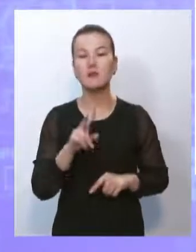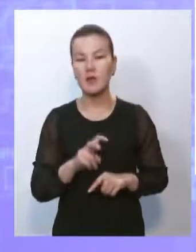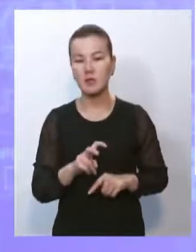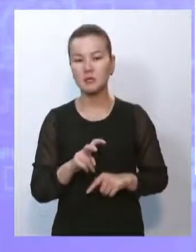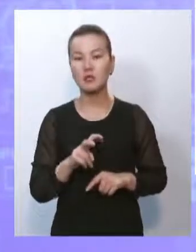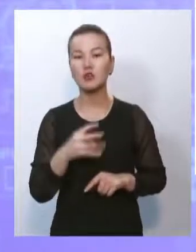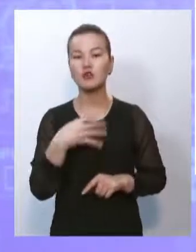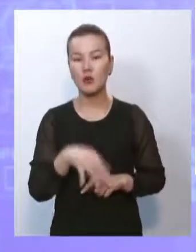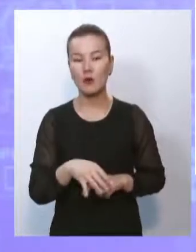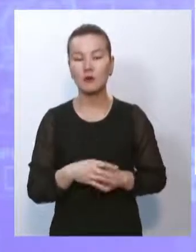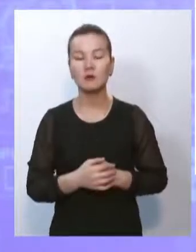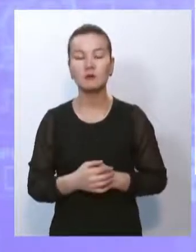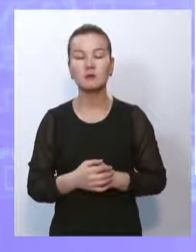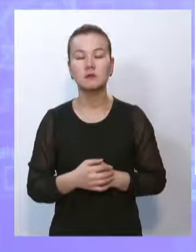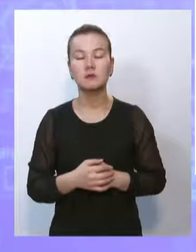240